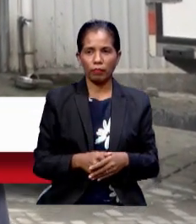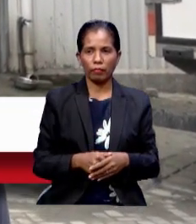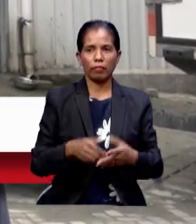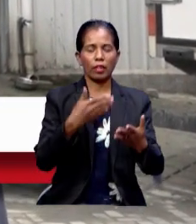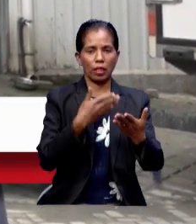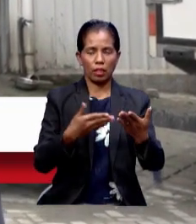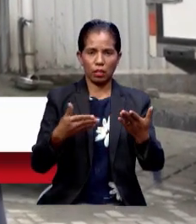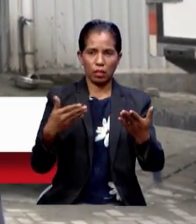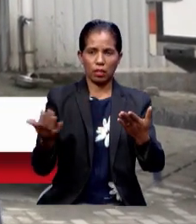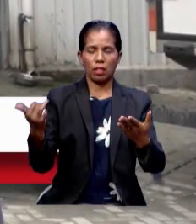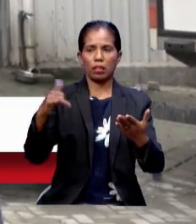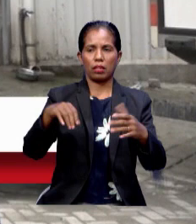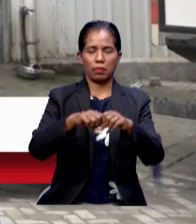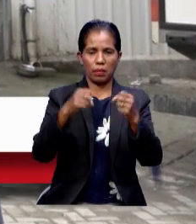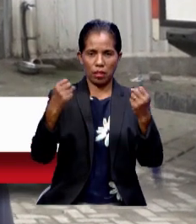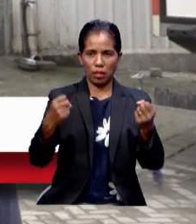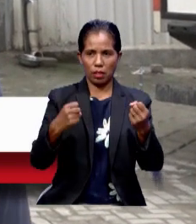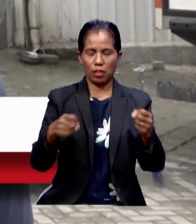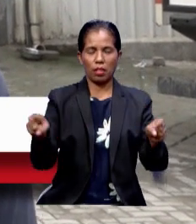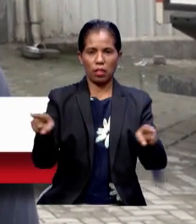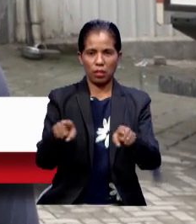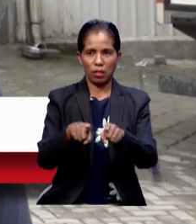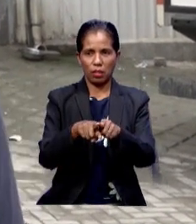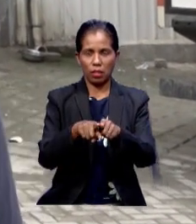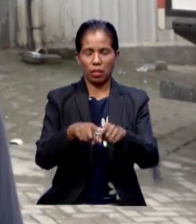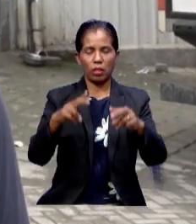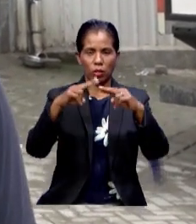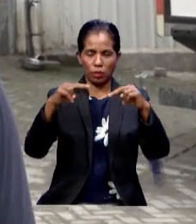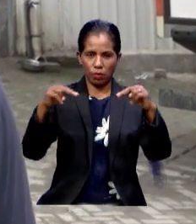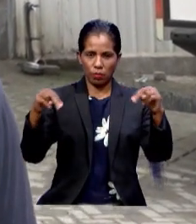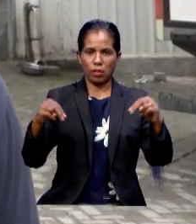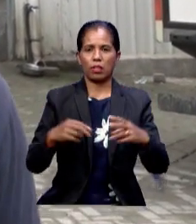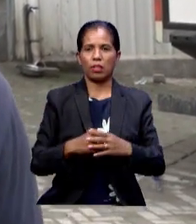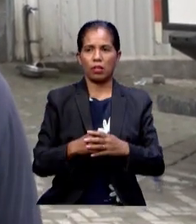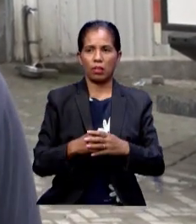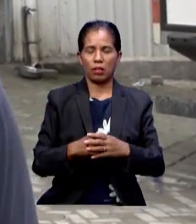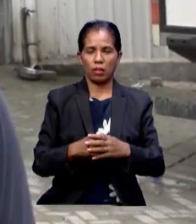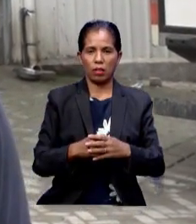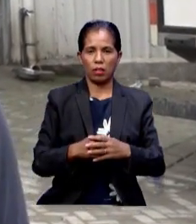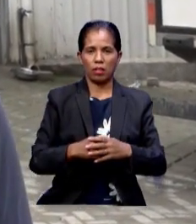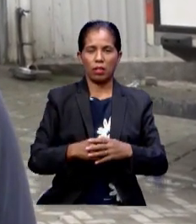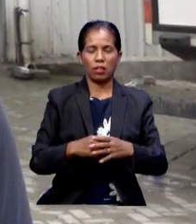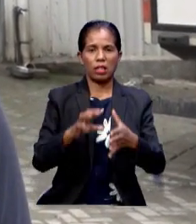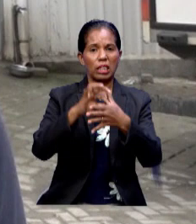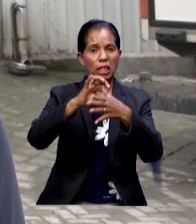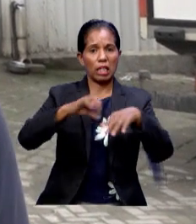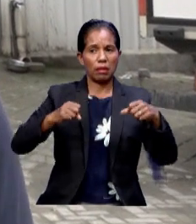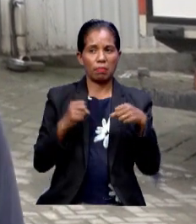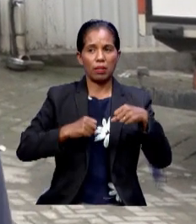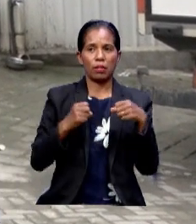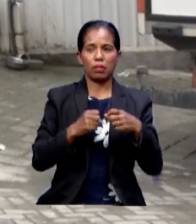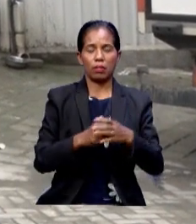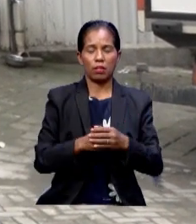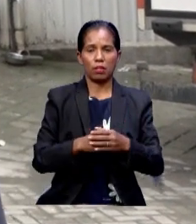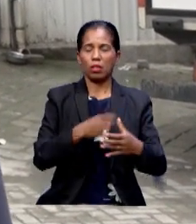sasang nebe estragos anesan supermi ayam potong oing susu